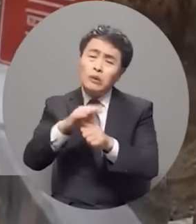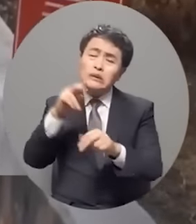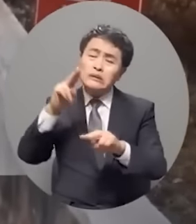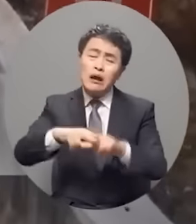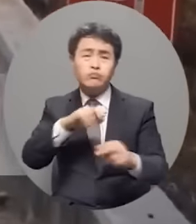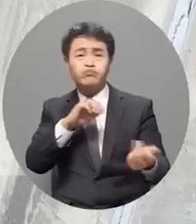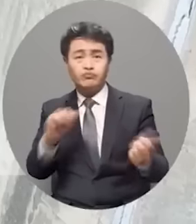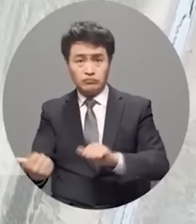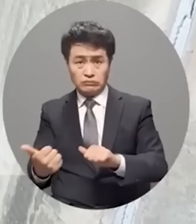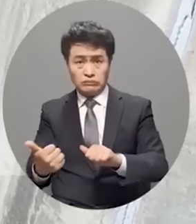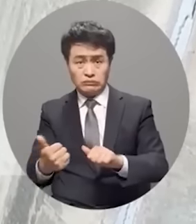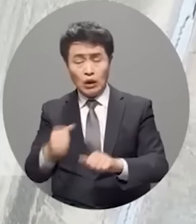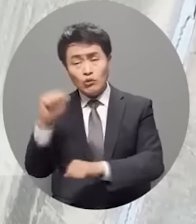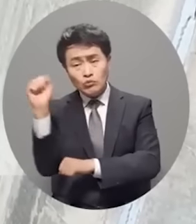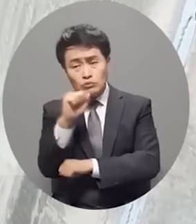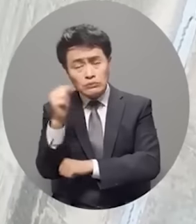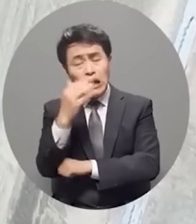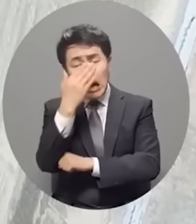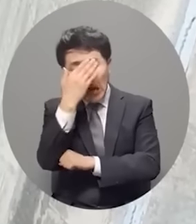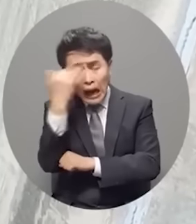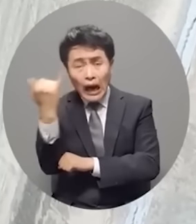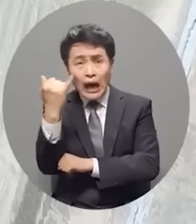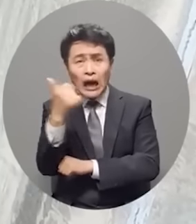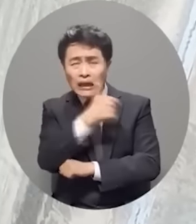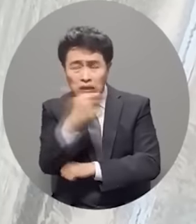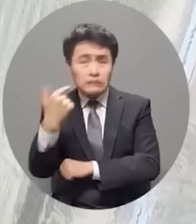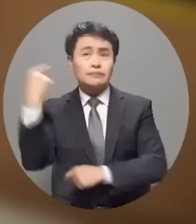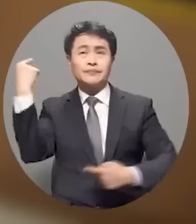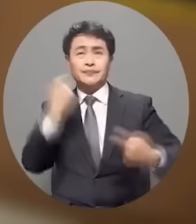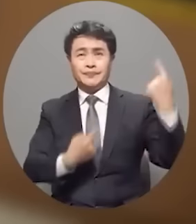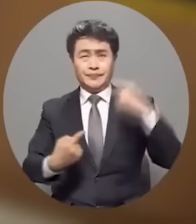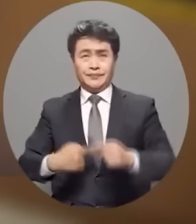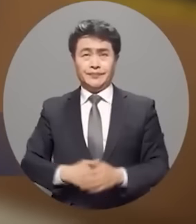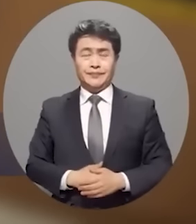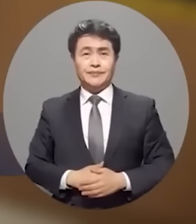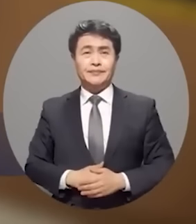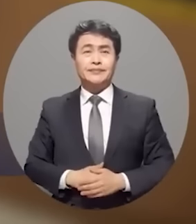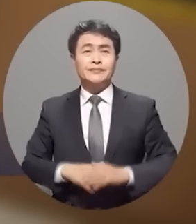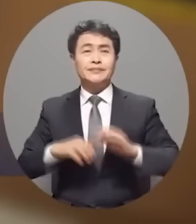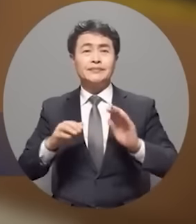자리에서 숨졌고 운전자였던 할머니는 크게 다쳤습니다.